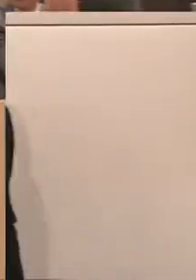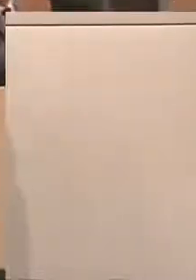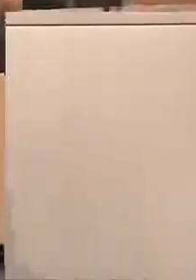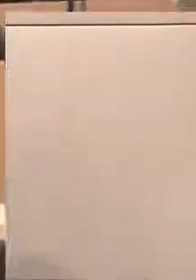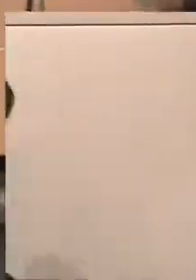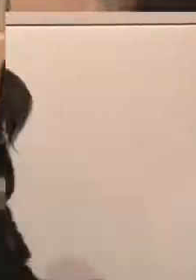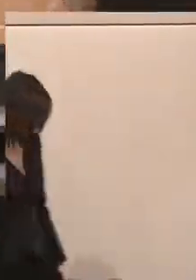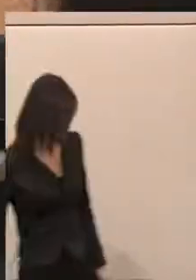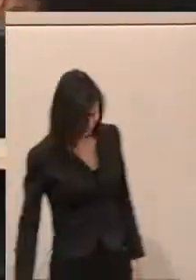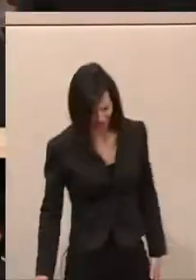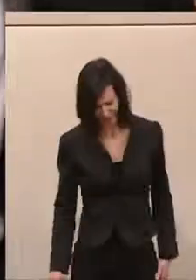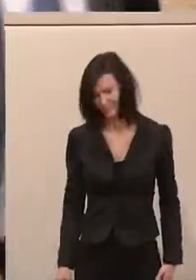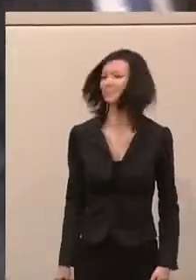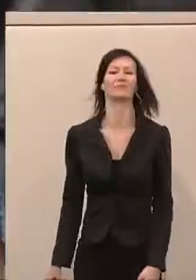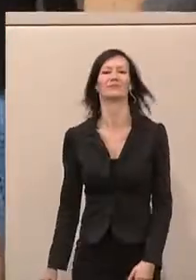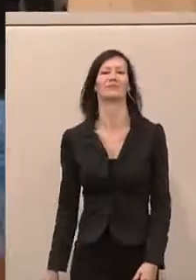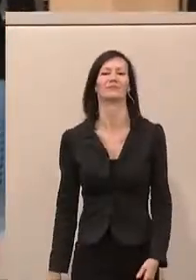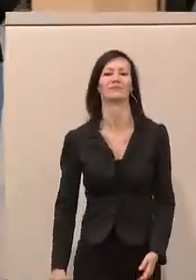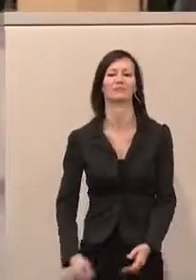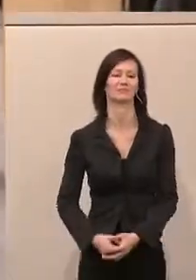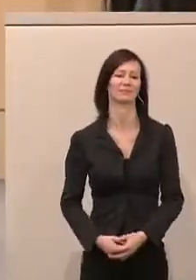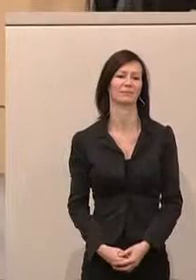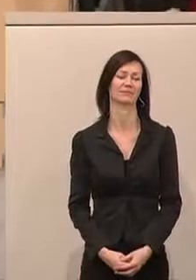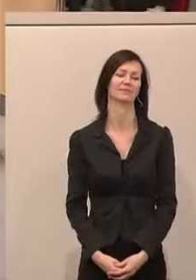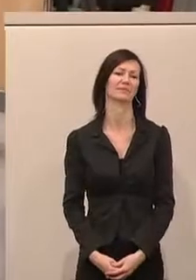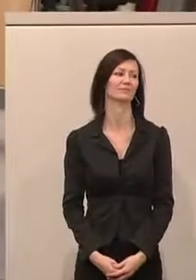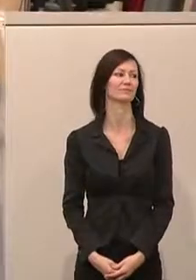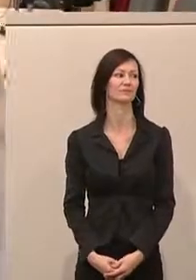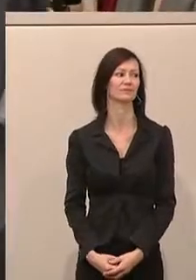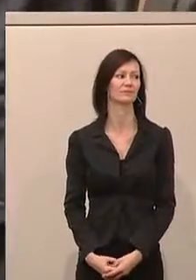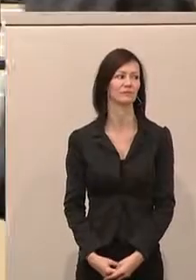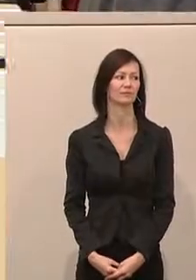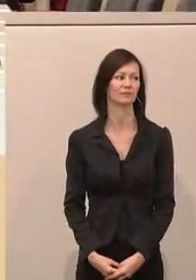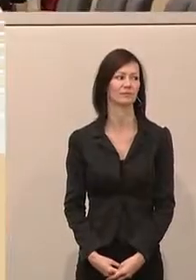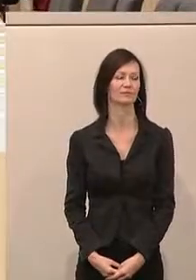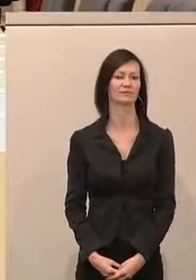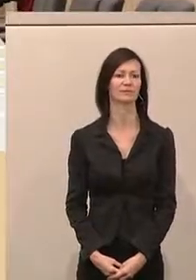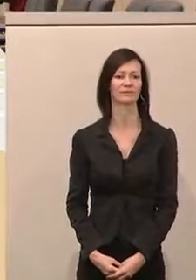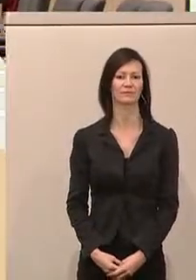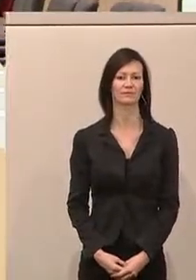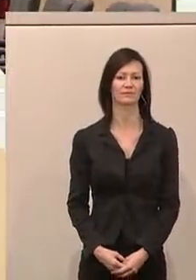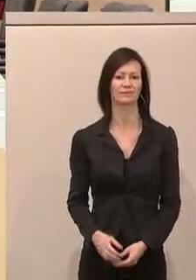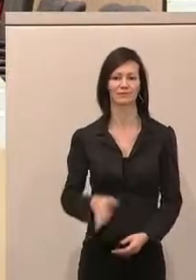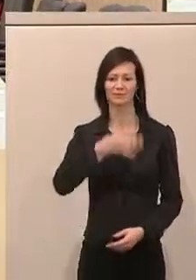Dass es kein Budget für den Klimaschutz gäbe, wie von der Opposition behauptet, stimme einfach nicht, sagt Ministerin Elisabeth Köstinger.